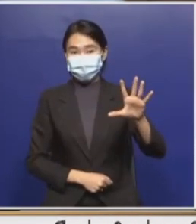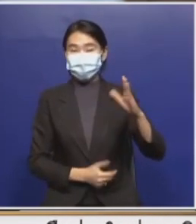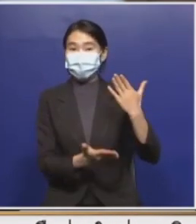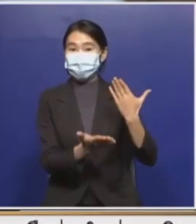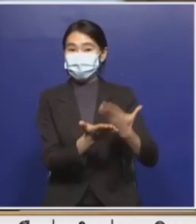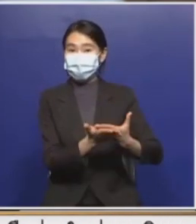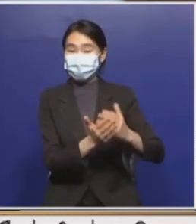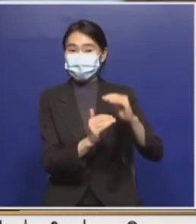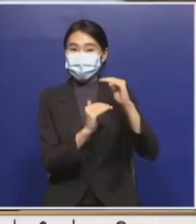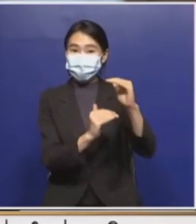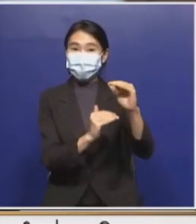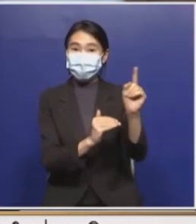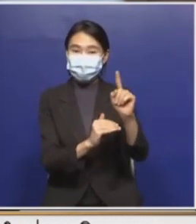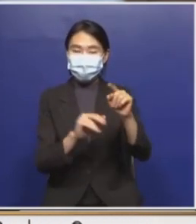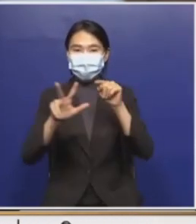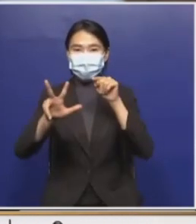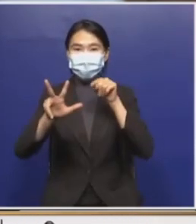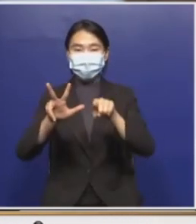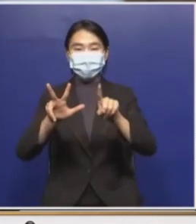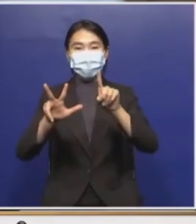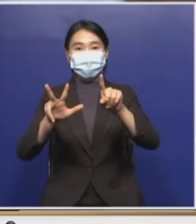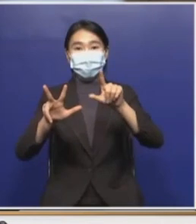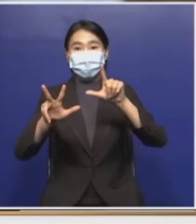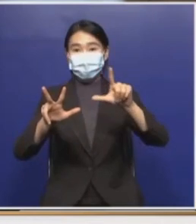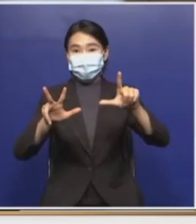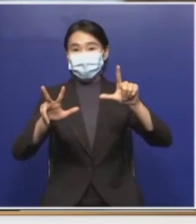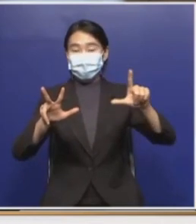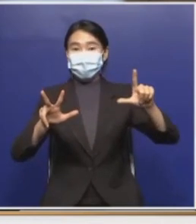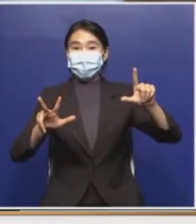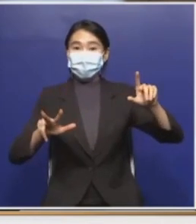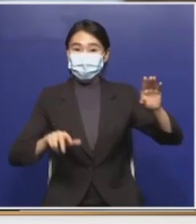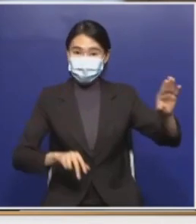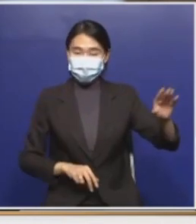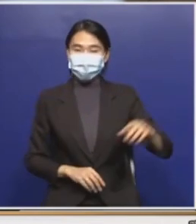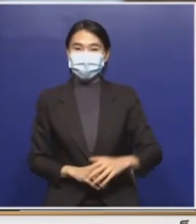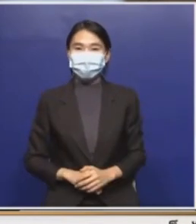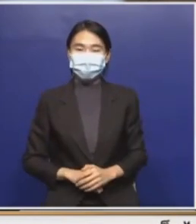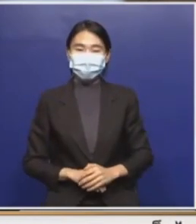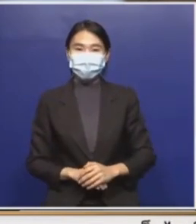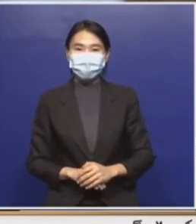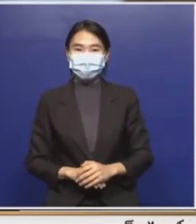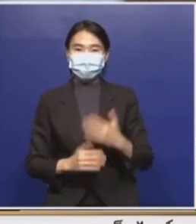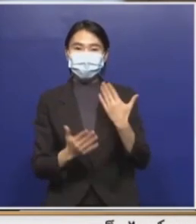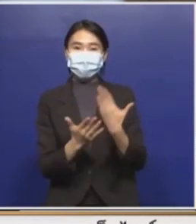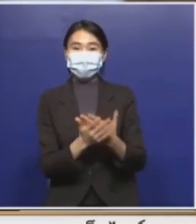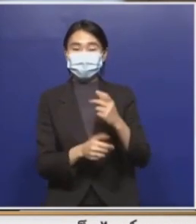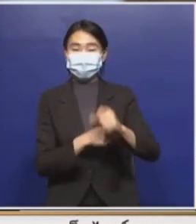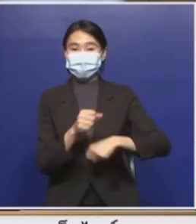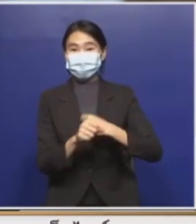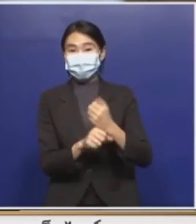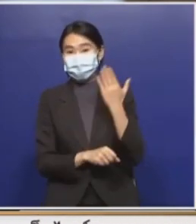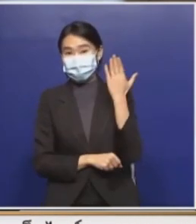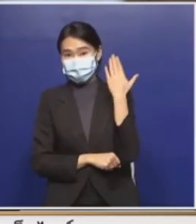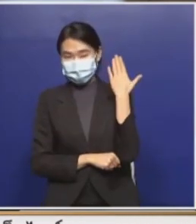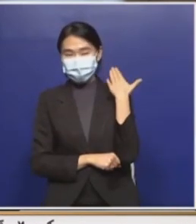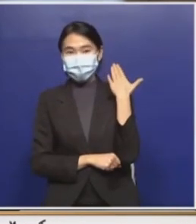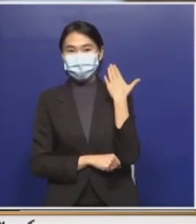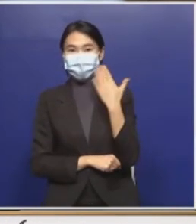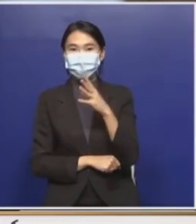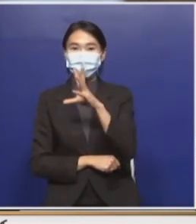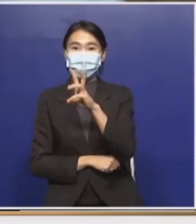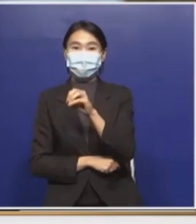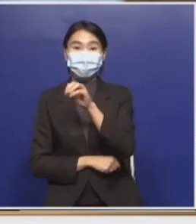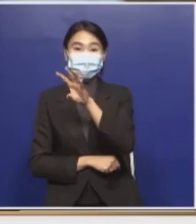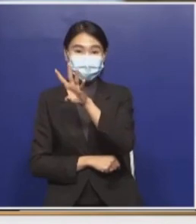าณ 3.1 ล้านล้านบาทซึ่งลดลงจากปีงบประมาณ